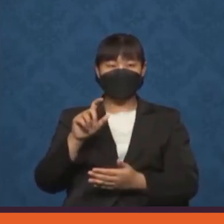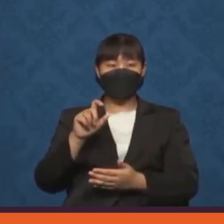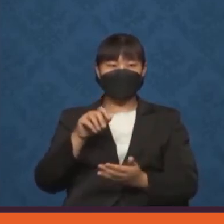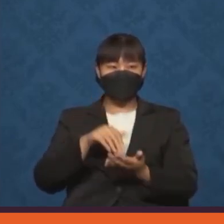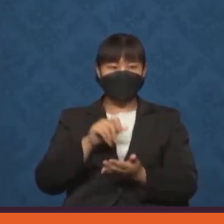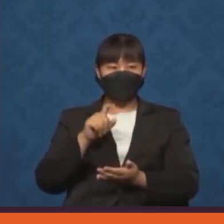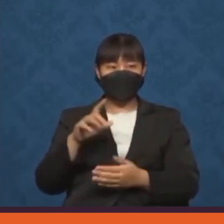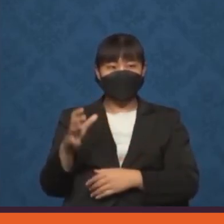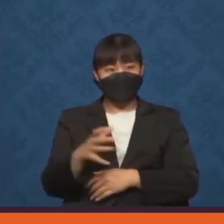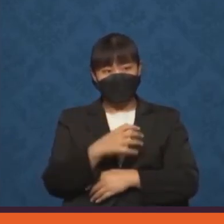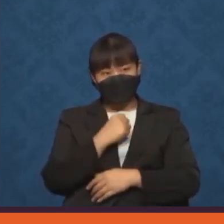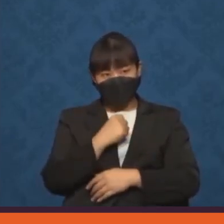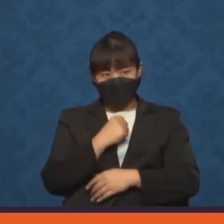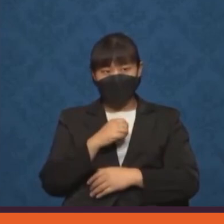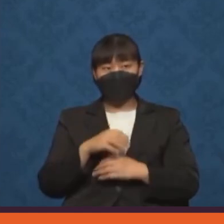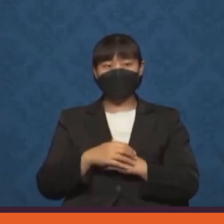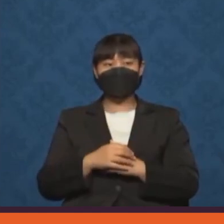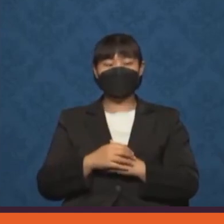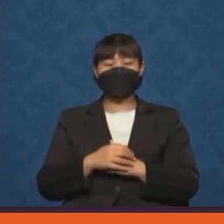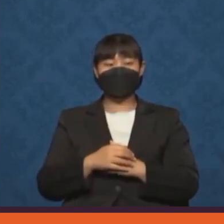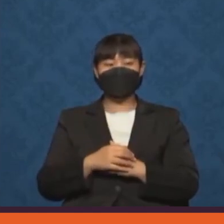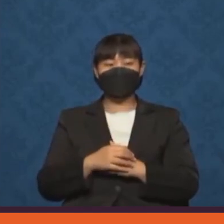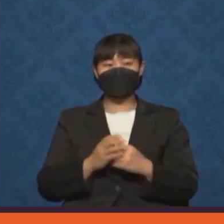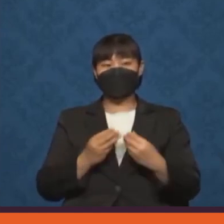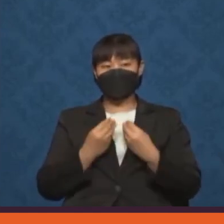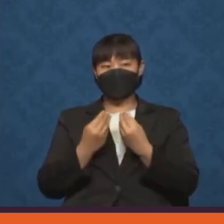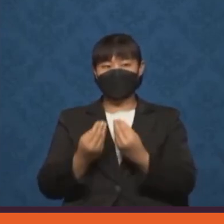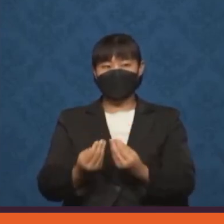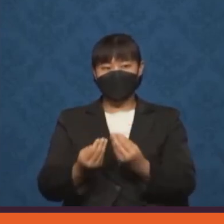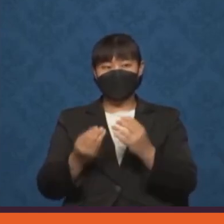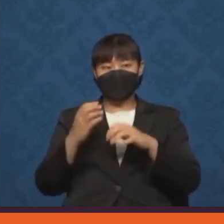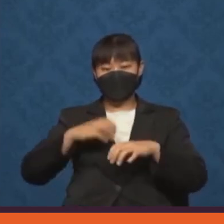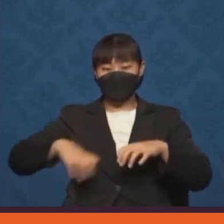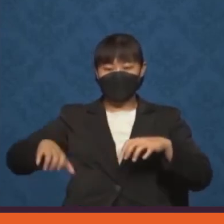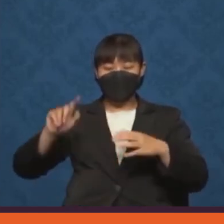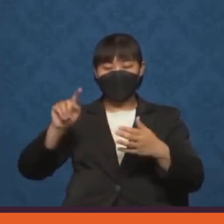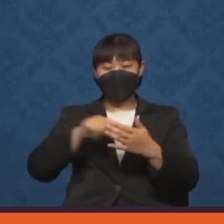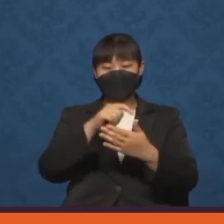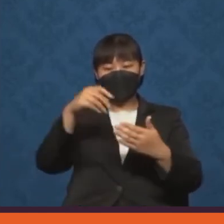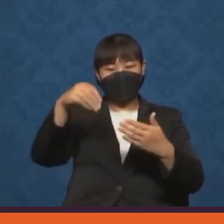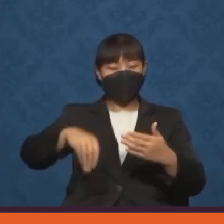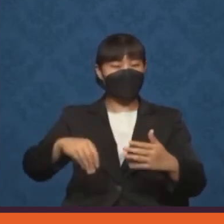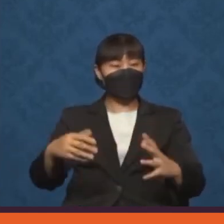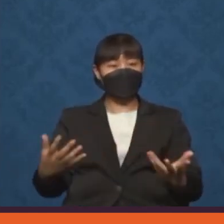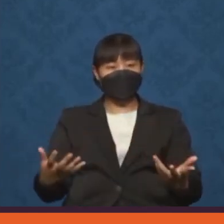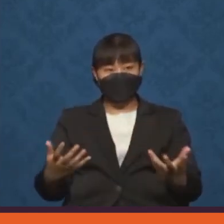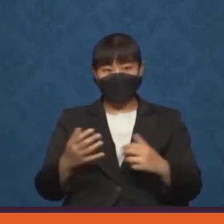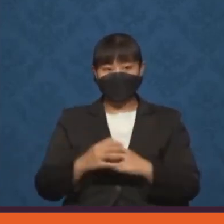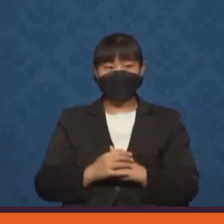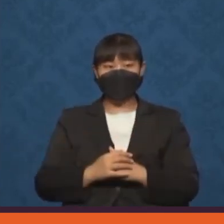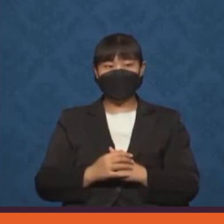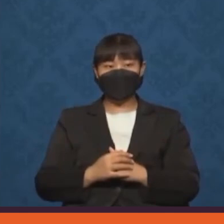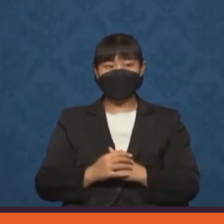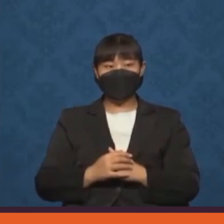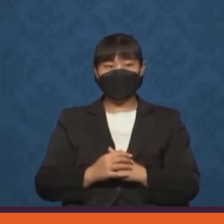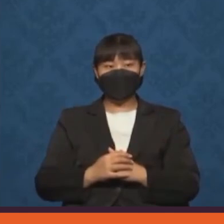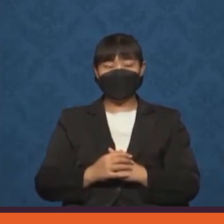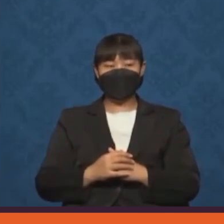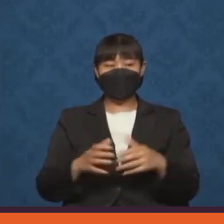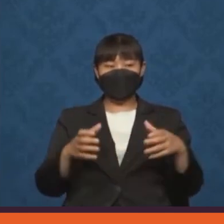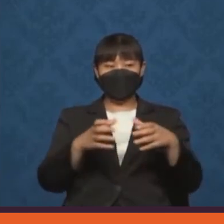1รวม0อำนาจให้กับองค์กรที่ไม่ได้มาจากการเลือกตั้ง อำนาจที่สืบทอดมาจากคณะรัฐประ